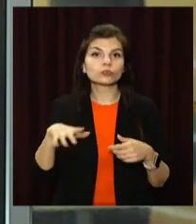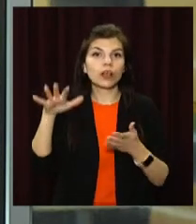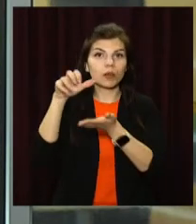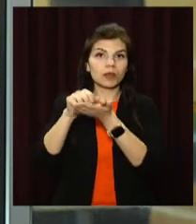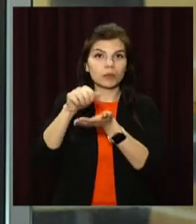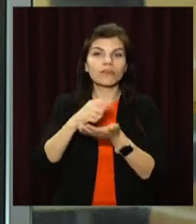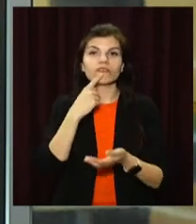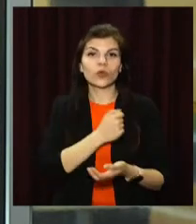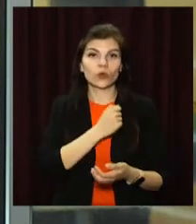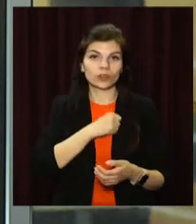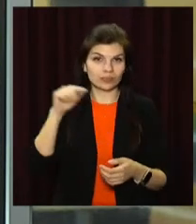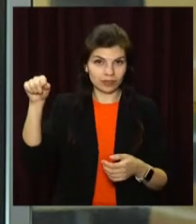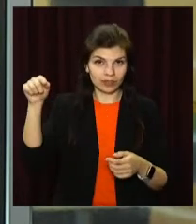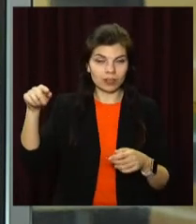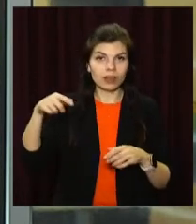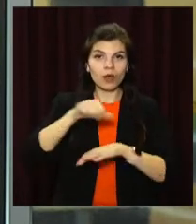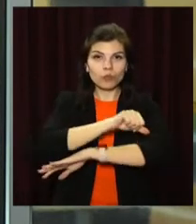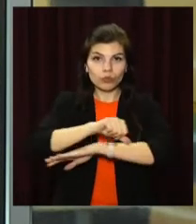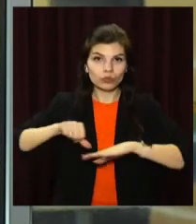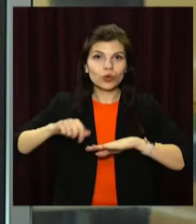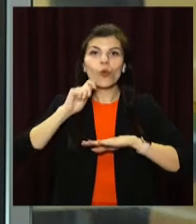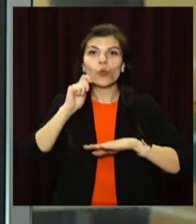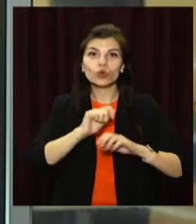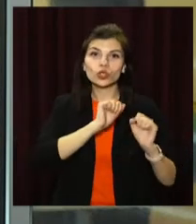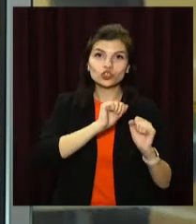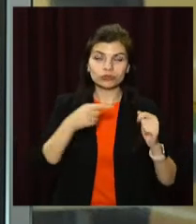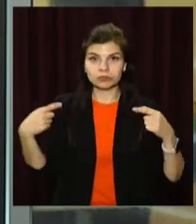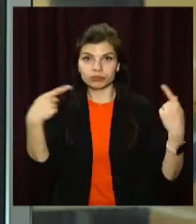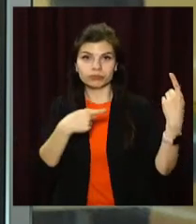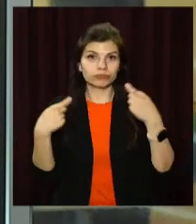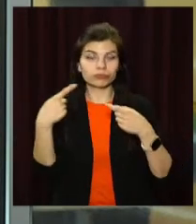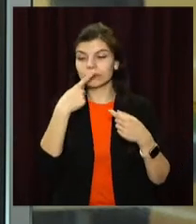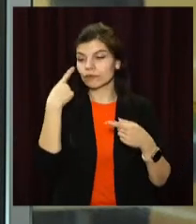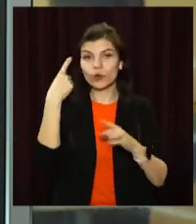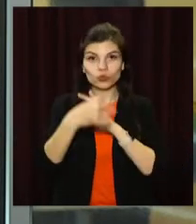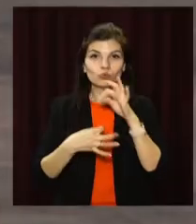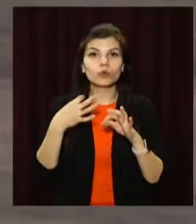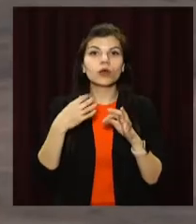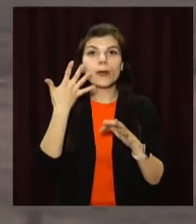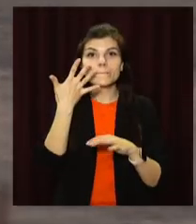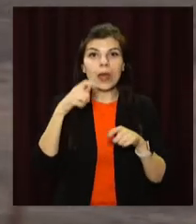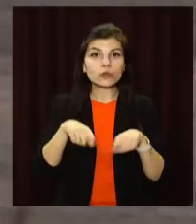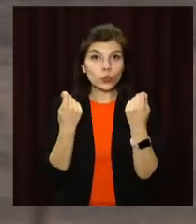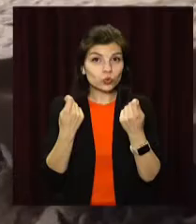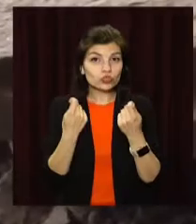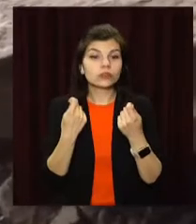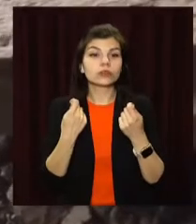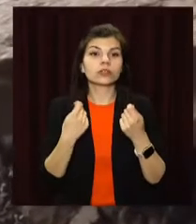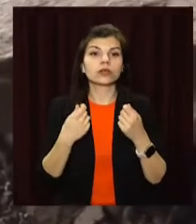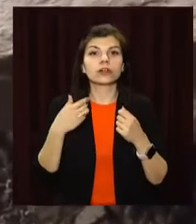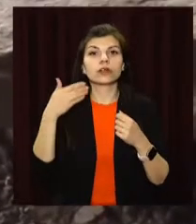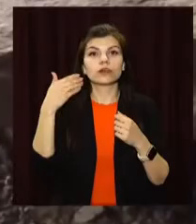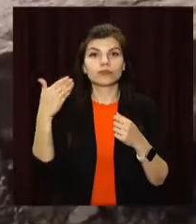Російсько-окупаційні війська продовжують обстріли позицій українських захисників. Протягом минулої доби зафіксували 5 порушень з боку